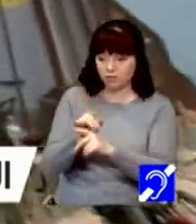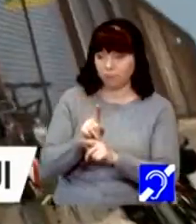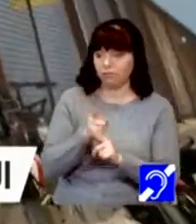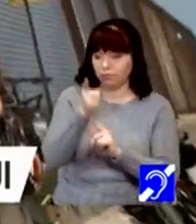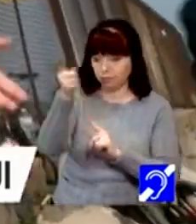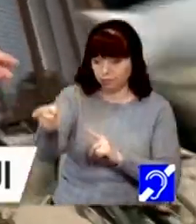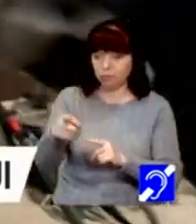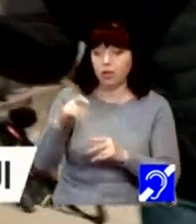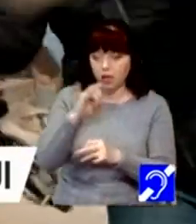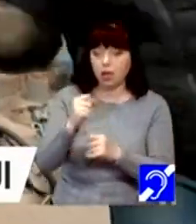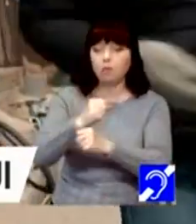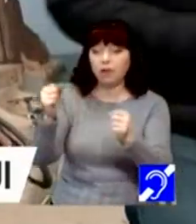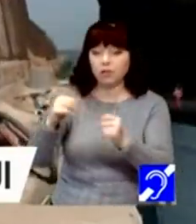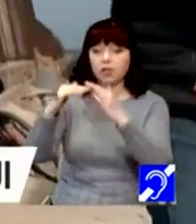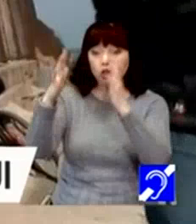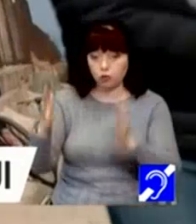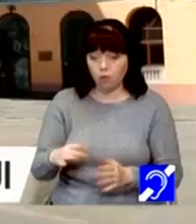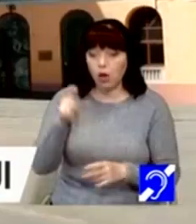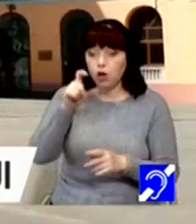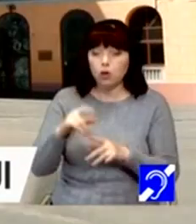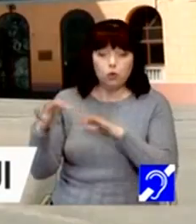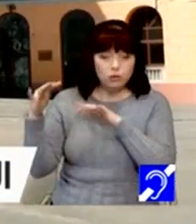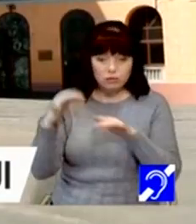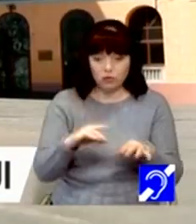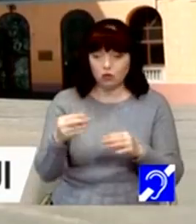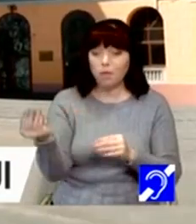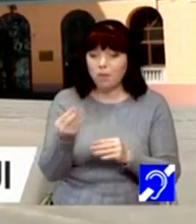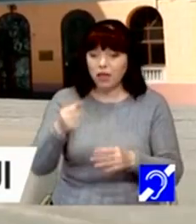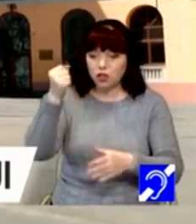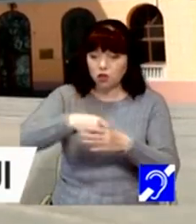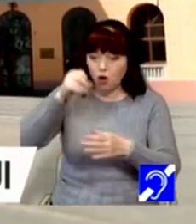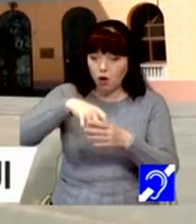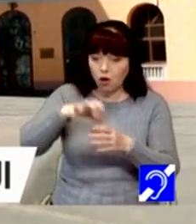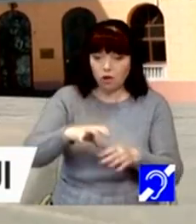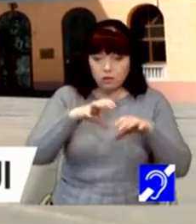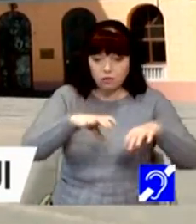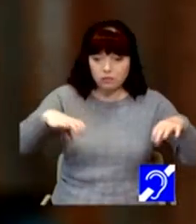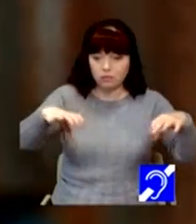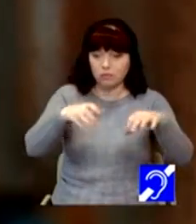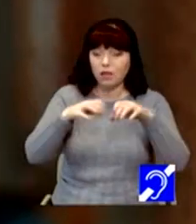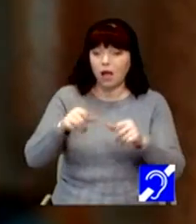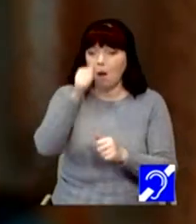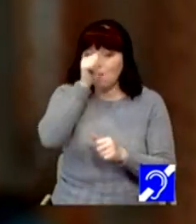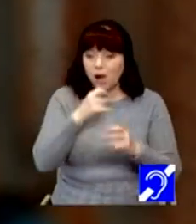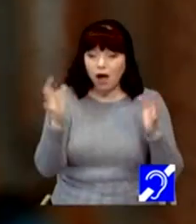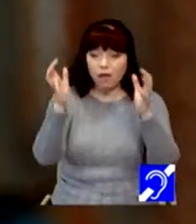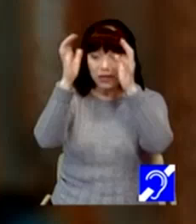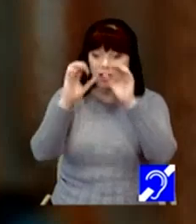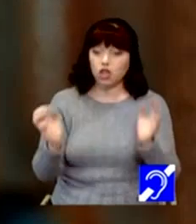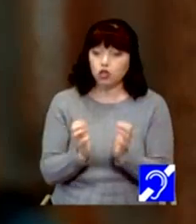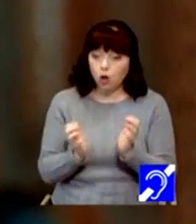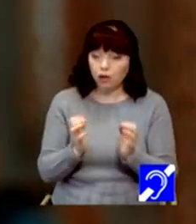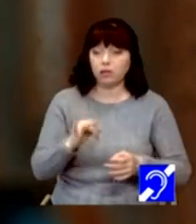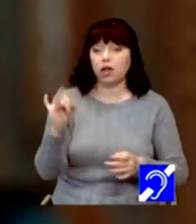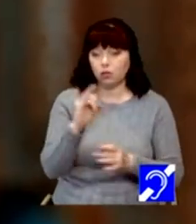strategii localnicii au ieșit în număr mare pe plaja Pentru a umple saci cu nisip cu care să protejeze străzile și monumentele din oraș în așteptarea